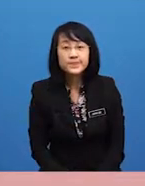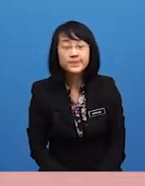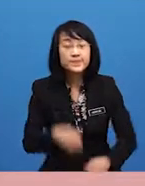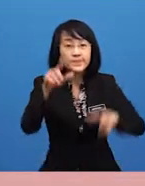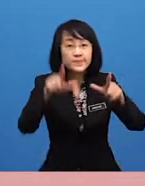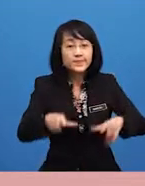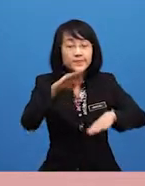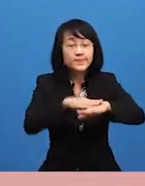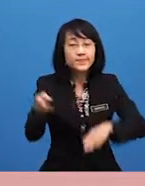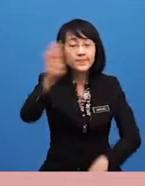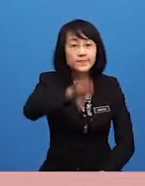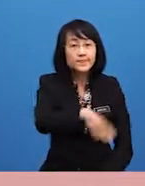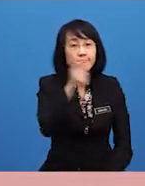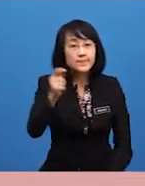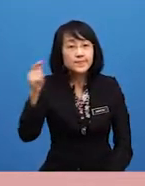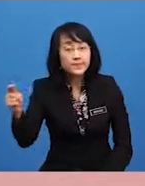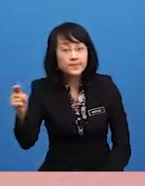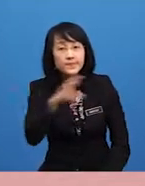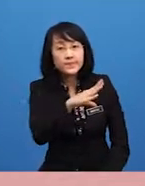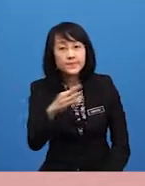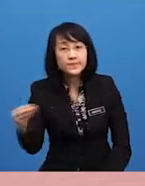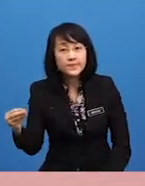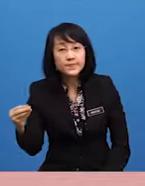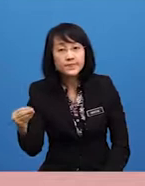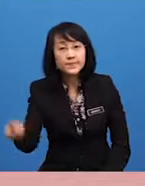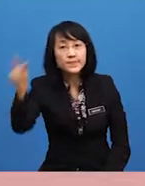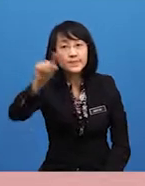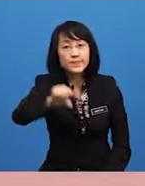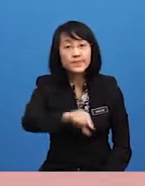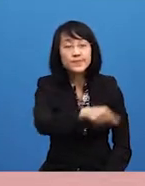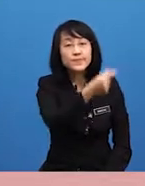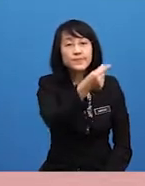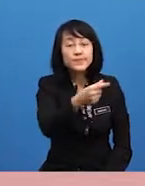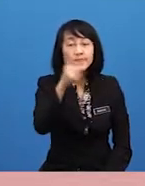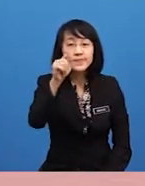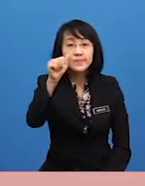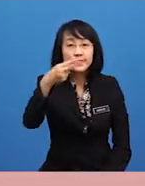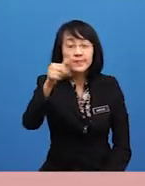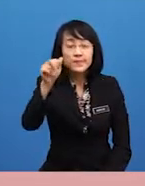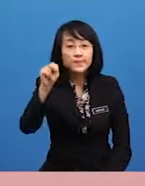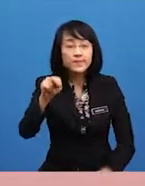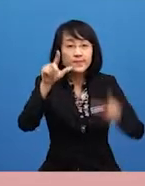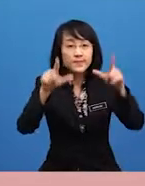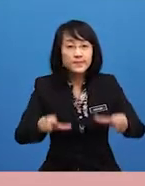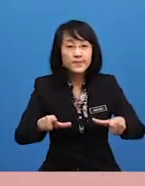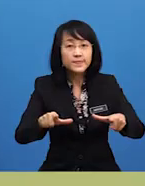Wangsa dan Gunung Tahan G2 yang terletak di banjaran